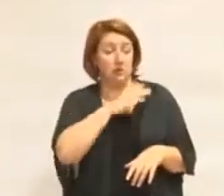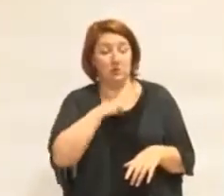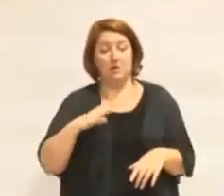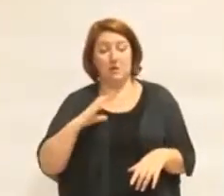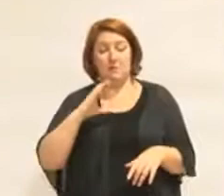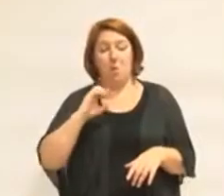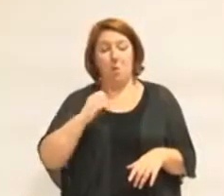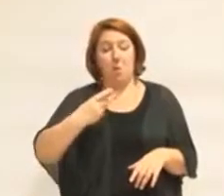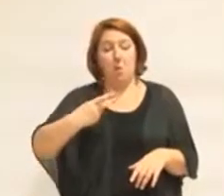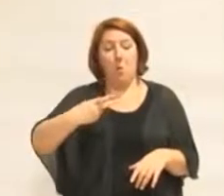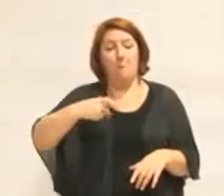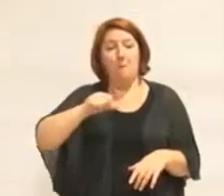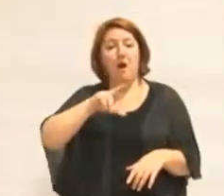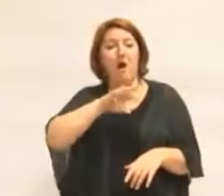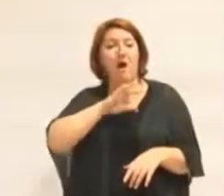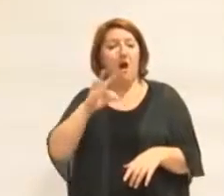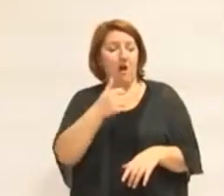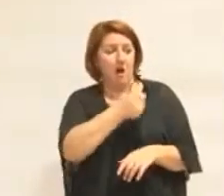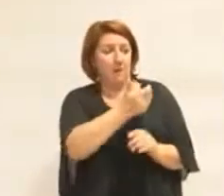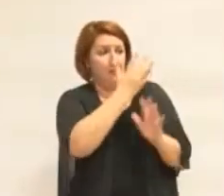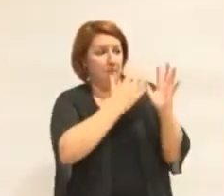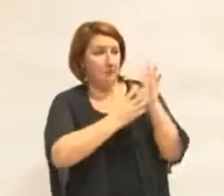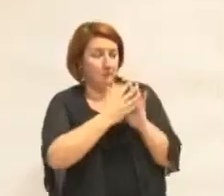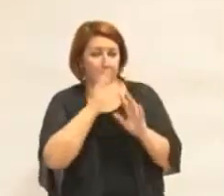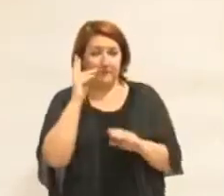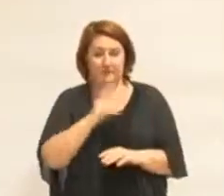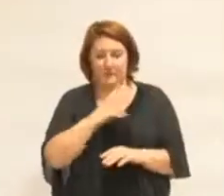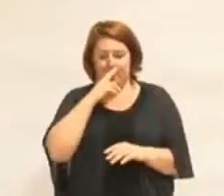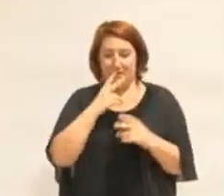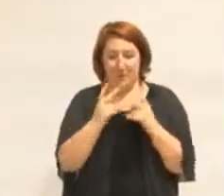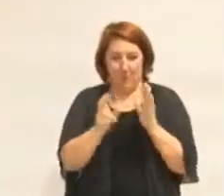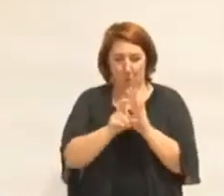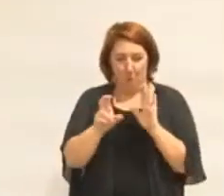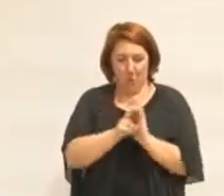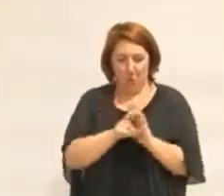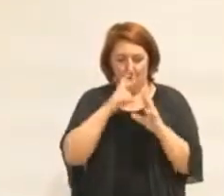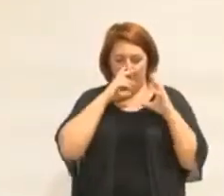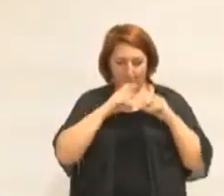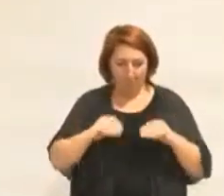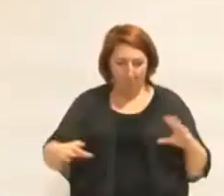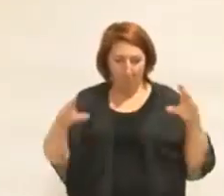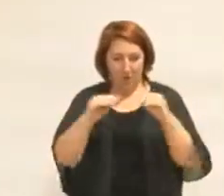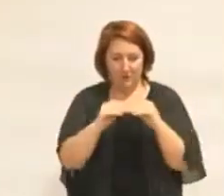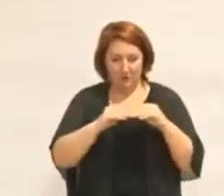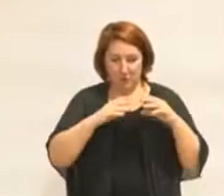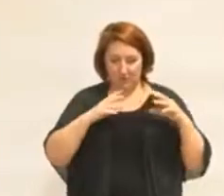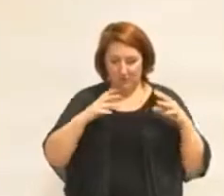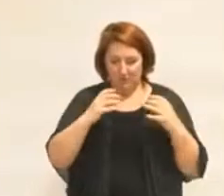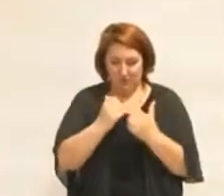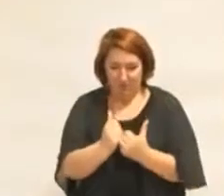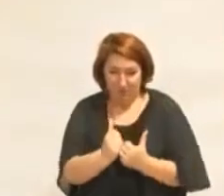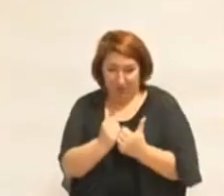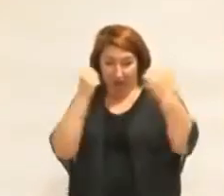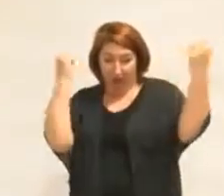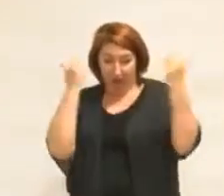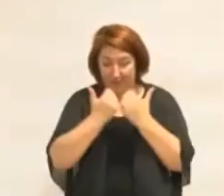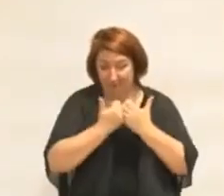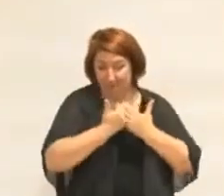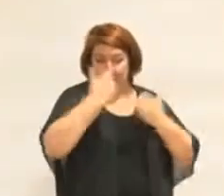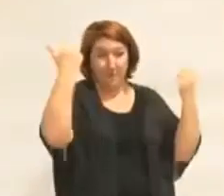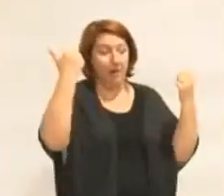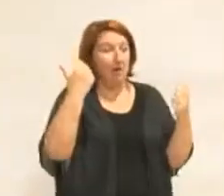grands contrastes de population sur le territoire grenoblois auraient mérité que nous soyons au maximum sans trop de